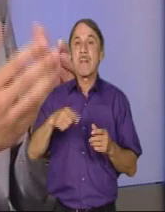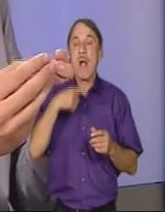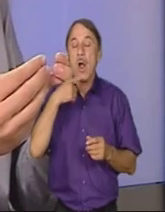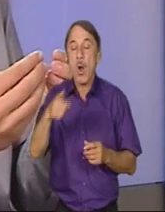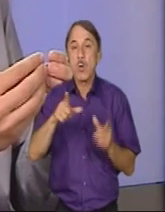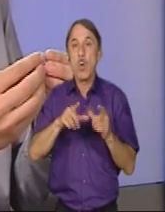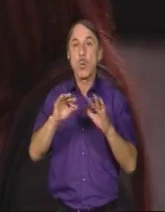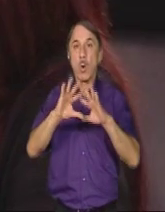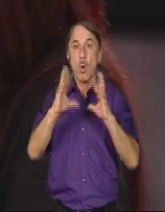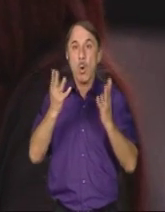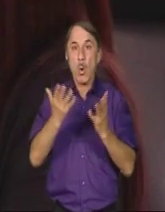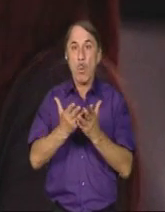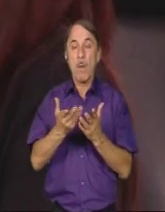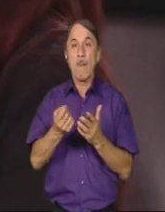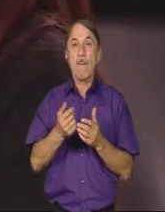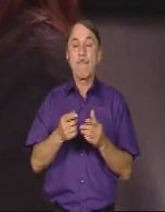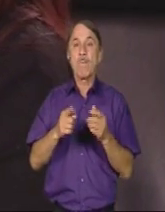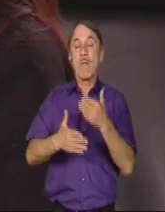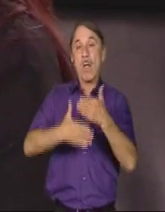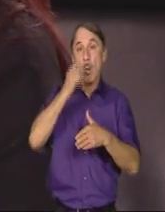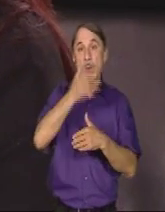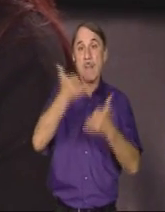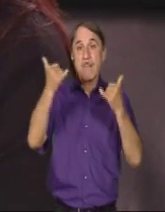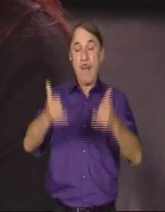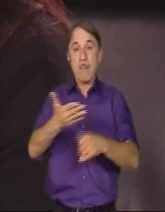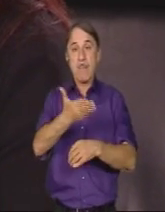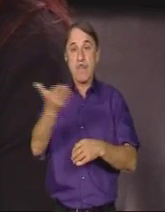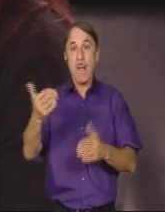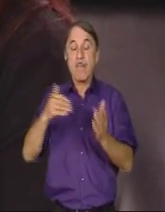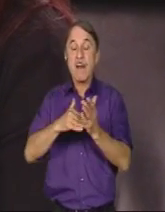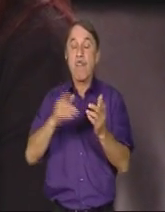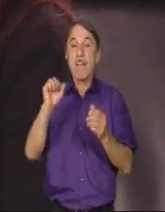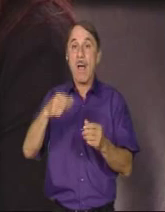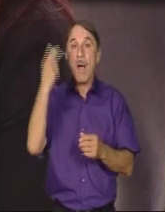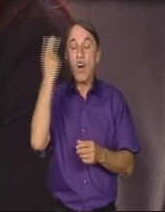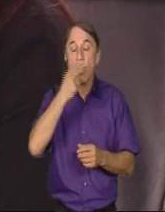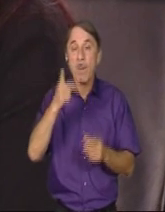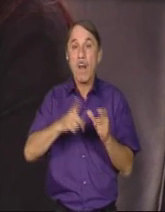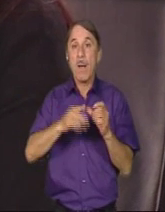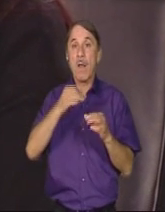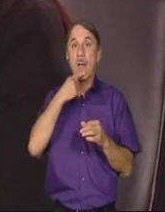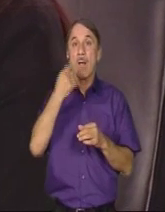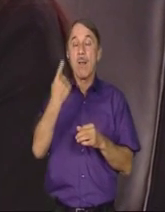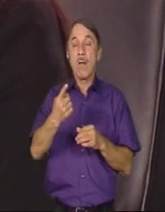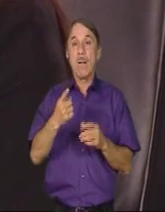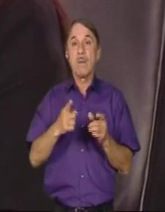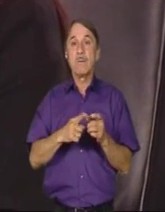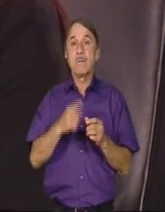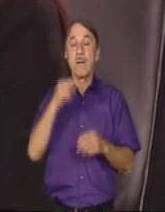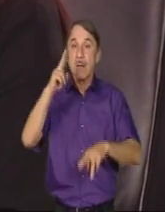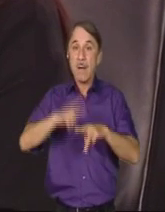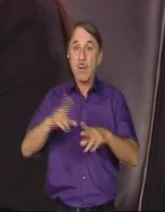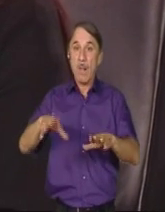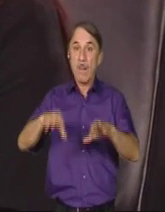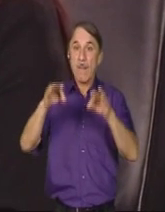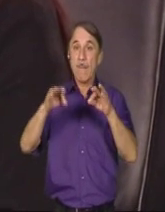da vam kažem u tom ključnom ekonomskom patriotskom smislu? Građani danas treba da razumeju da ako ne budemo patriotski